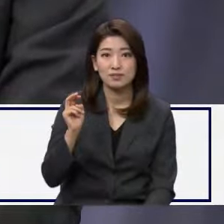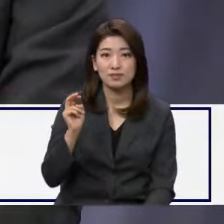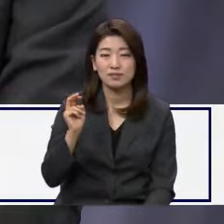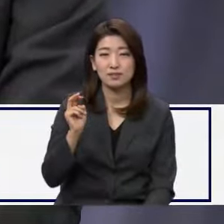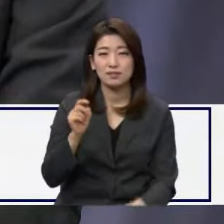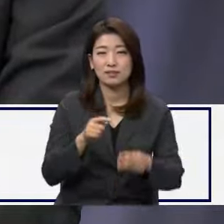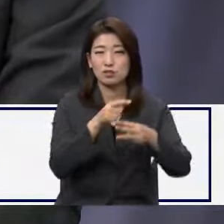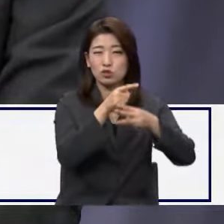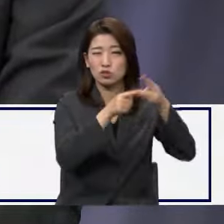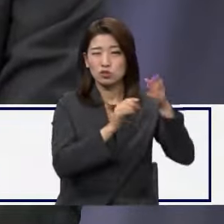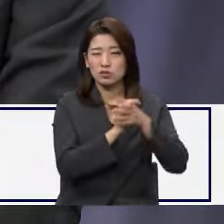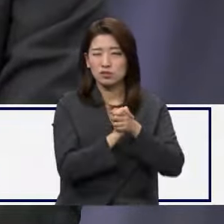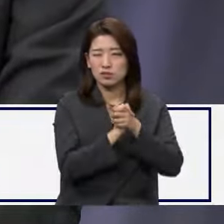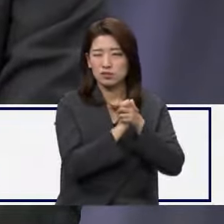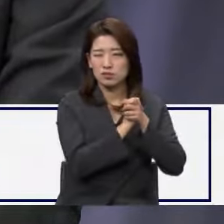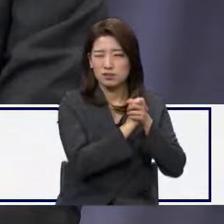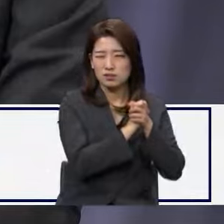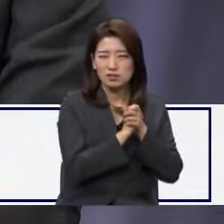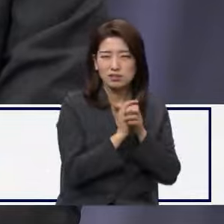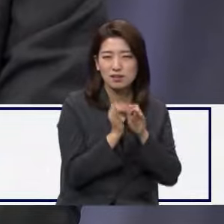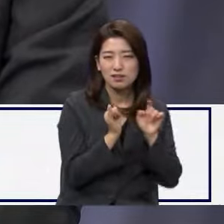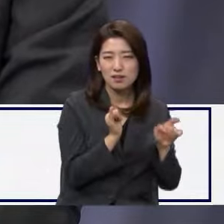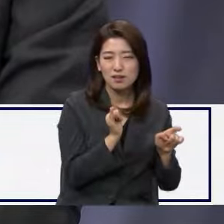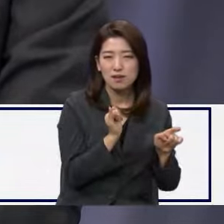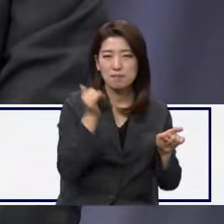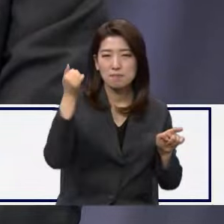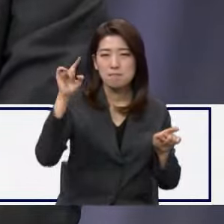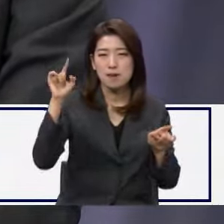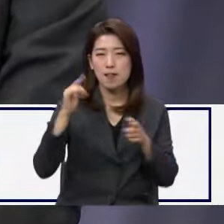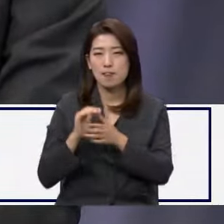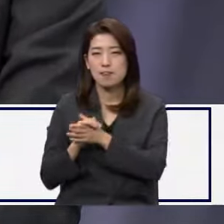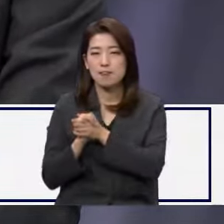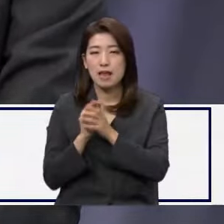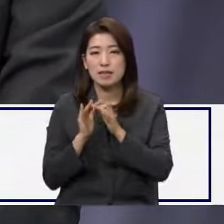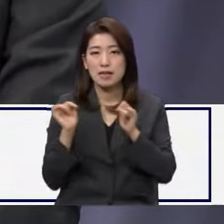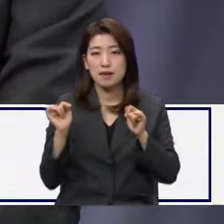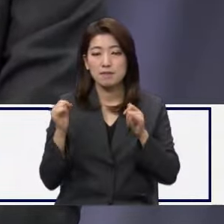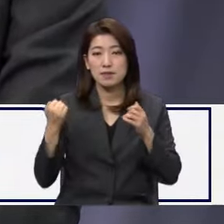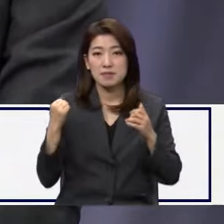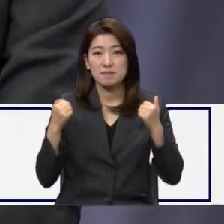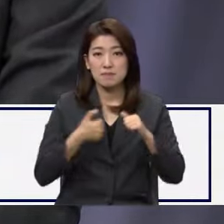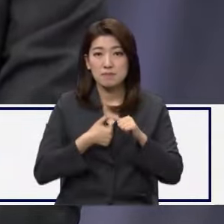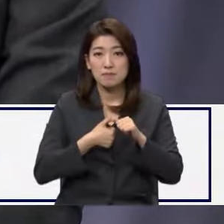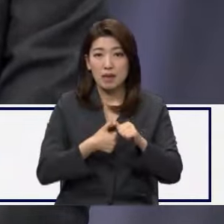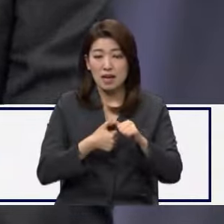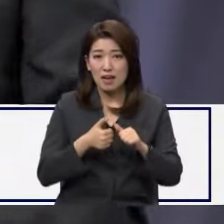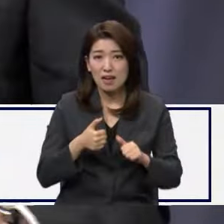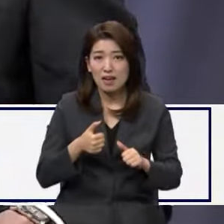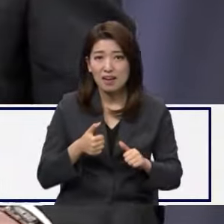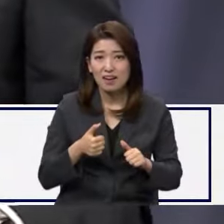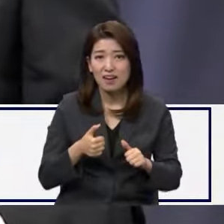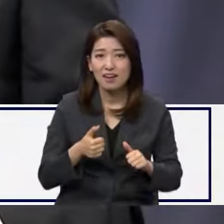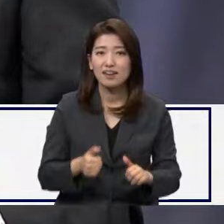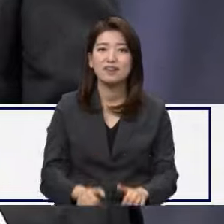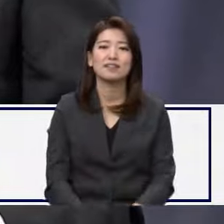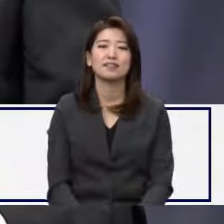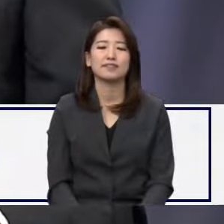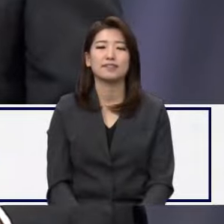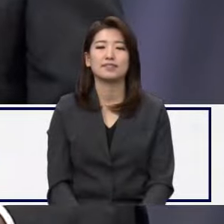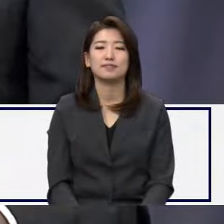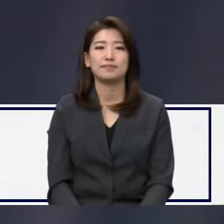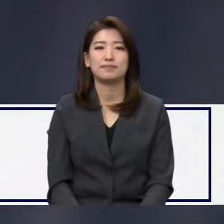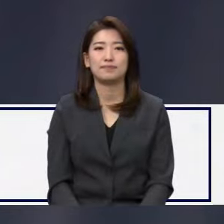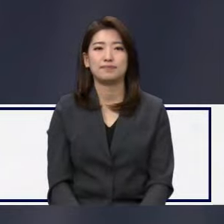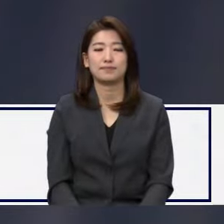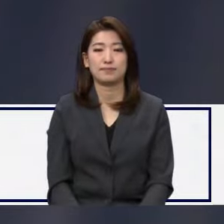공천 주도권 경쟁인 거냐라는게 안에 좀 내포가 돼 있습니다 어떻게 보세요 물론 이제 그 이철규